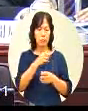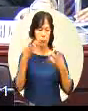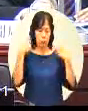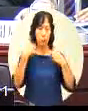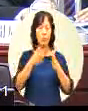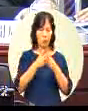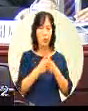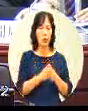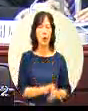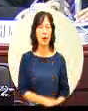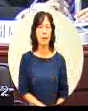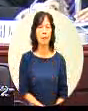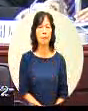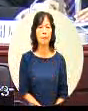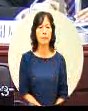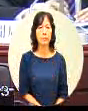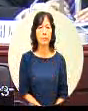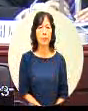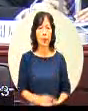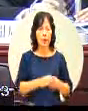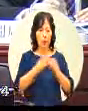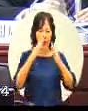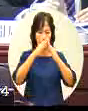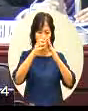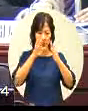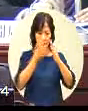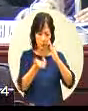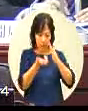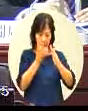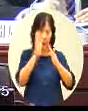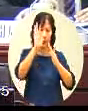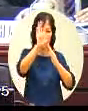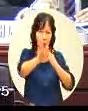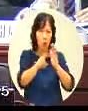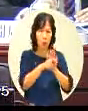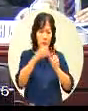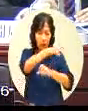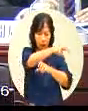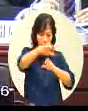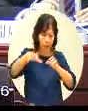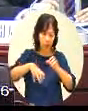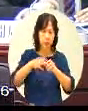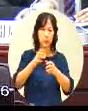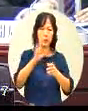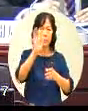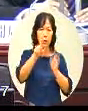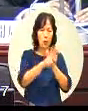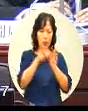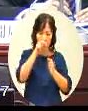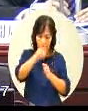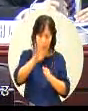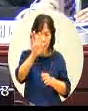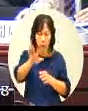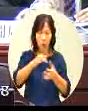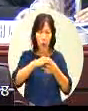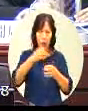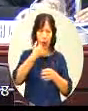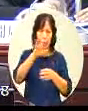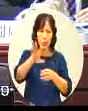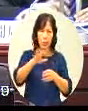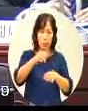任。我们现在屋前屋后四周的环境，只要我们看到你们有阳